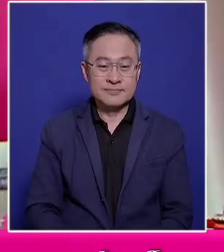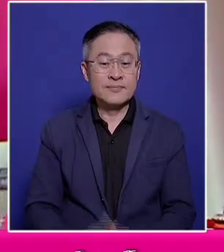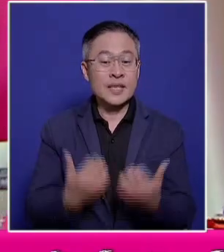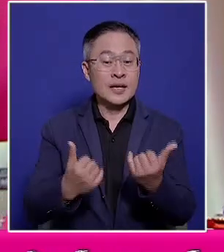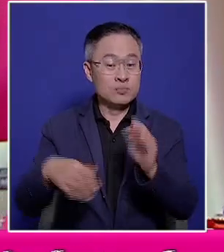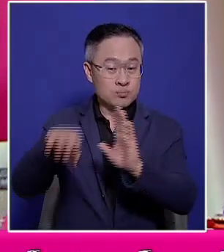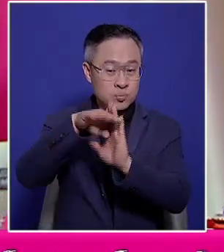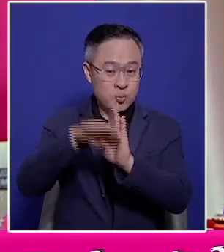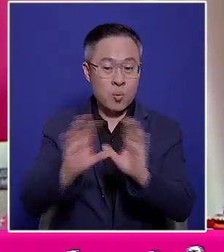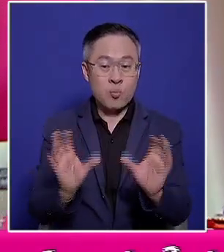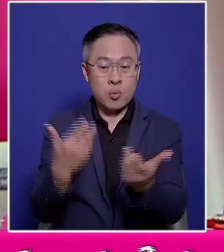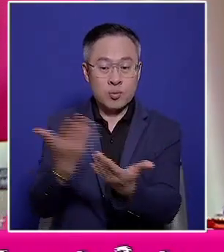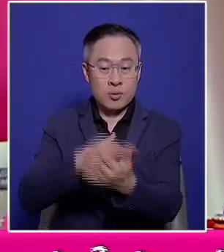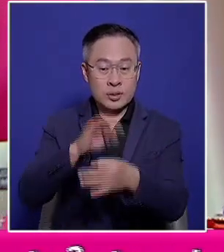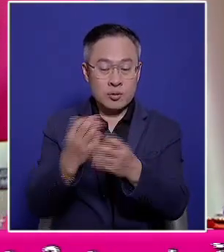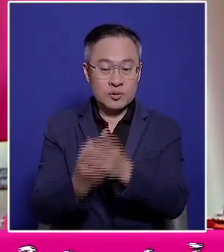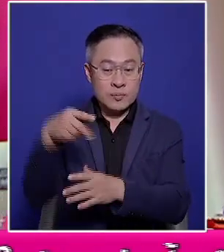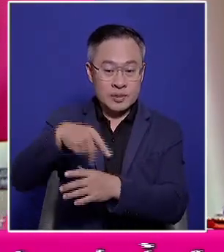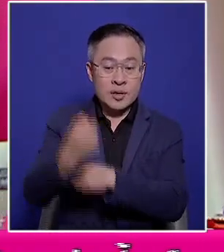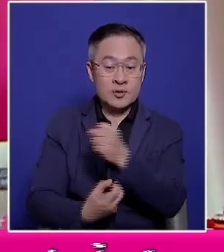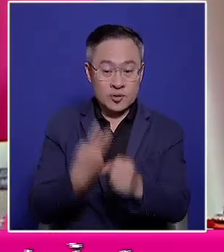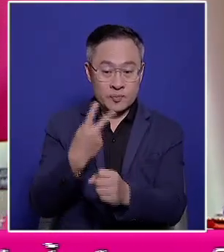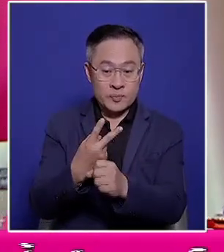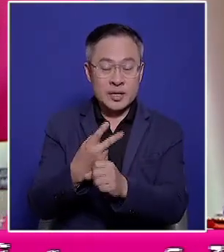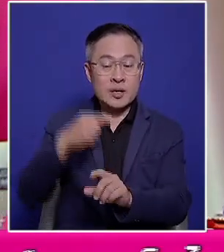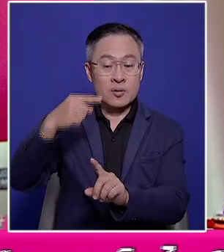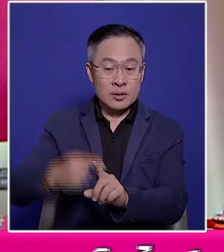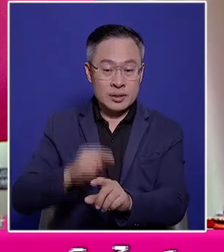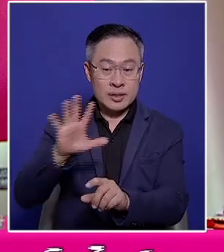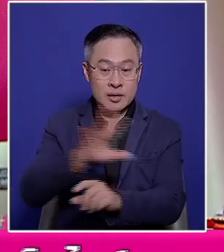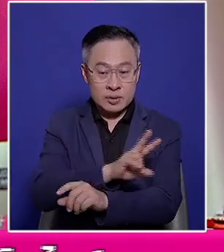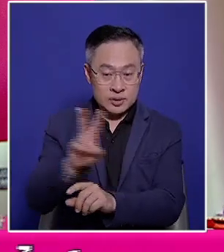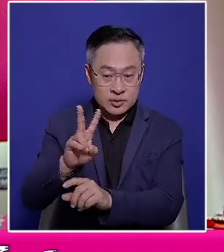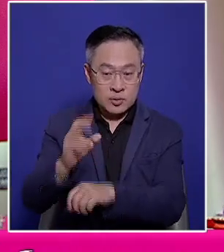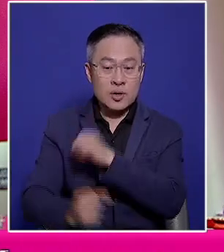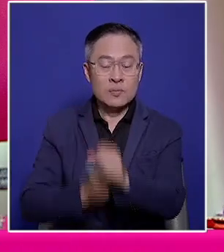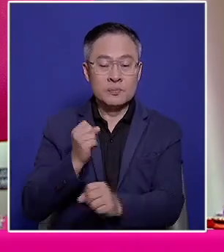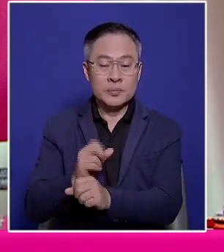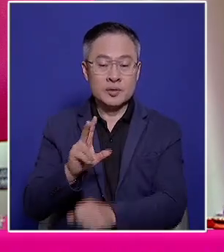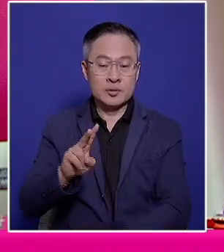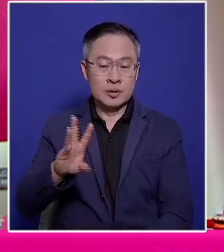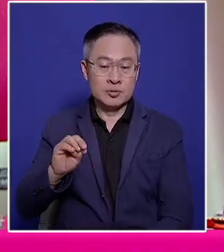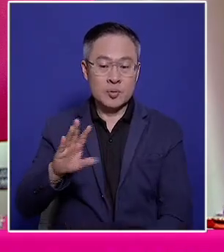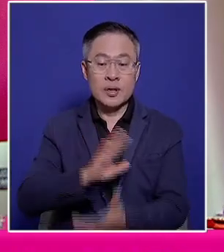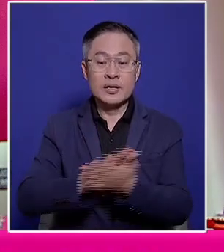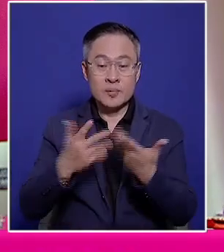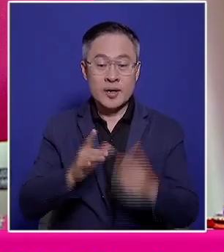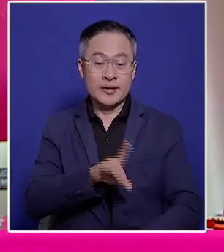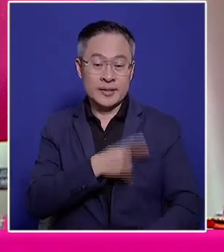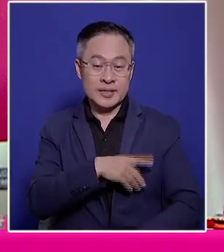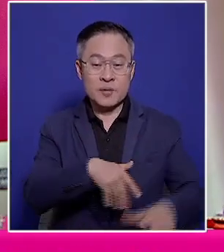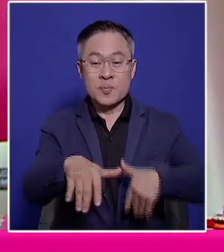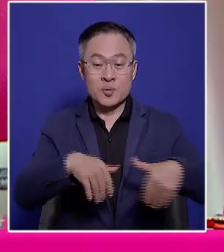เสร็จสิ้นลงแล้วค่ะสำหรับการออกรางวัลสลากออมสินพิเศษ2ปีประจำวันที่2พฤษภาคม2566ขอแสดง